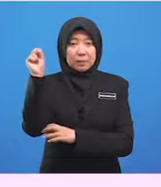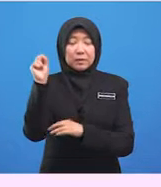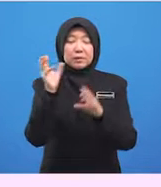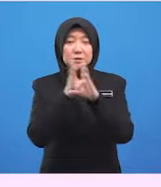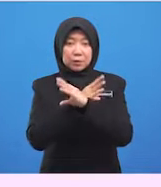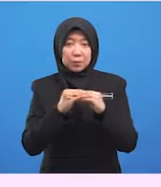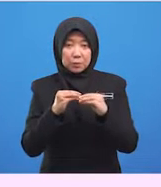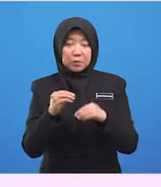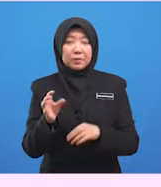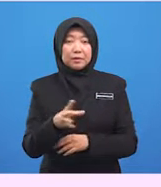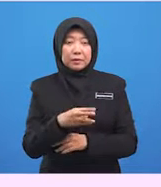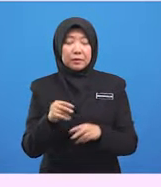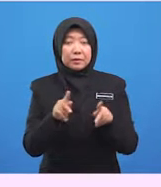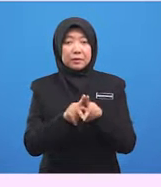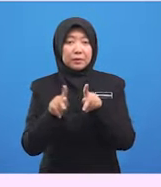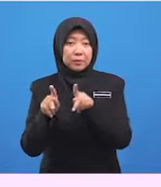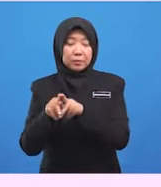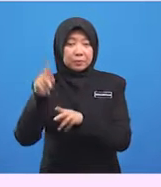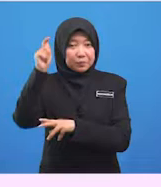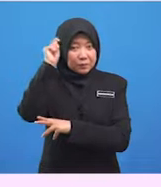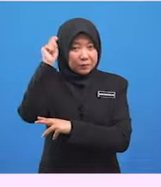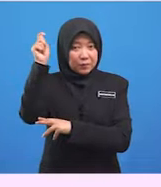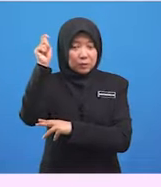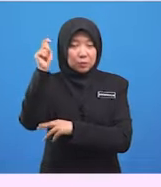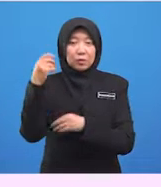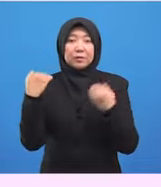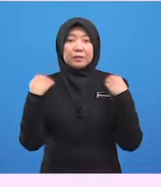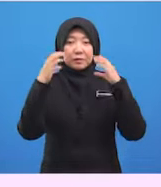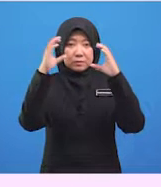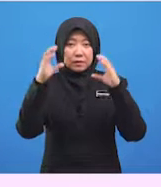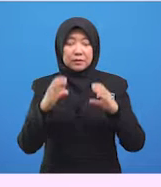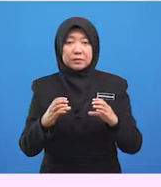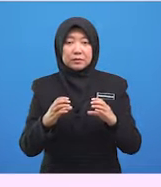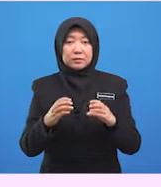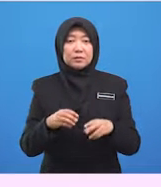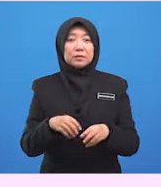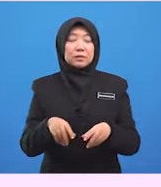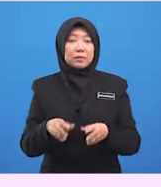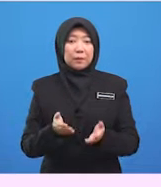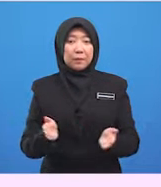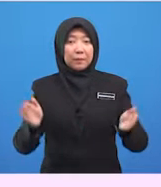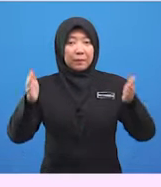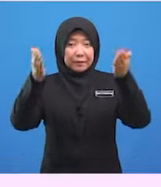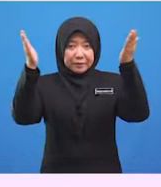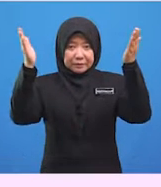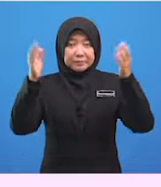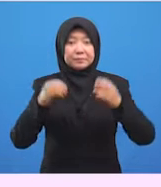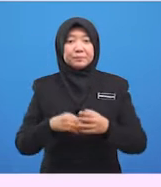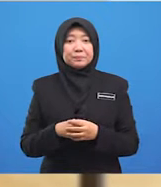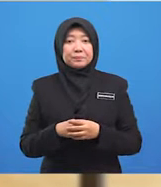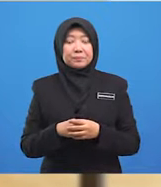Serawak dan di Kampung Limo Terengganu terdapat cari menghubungi and tempayan